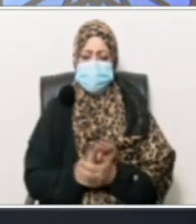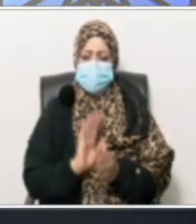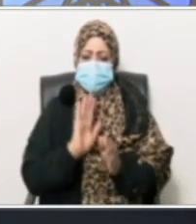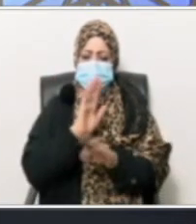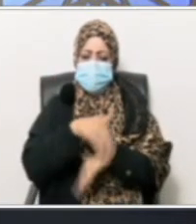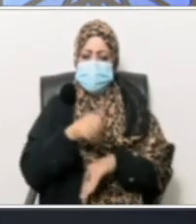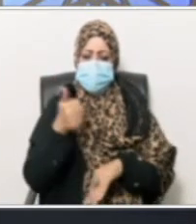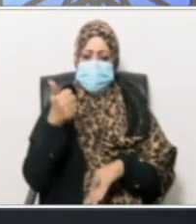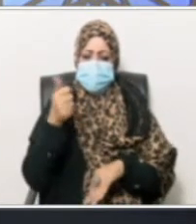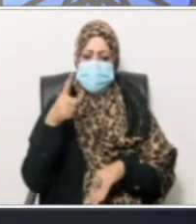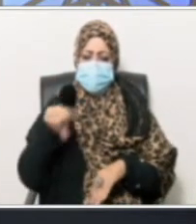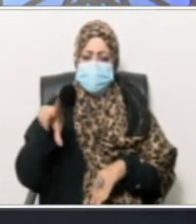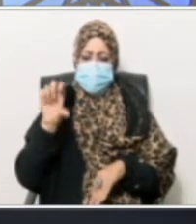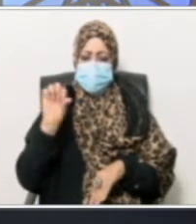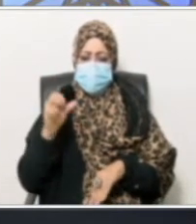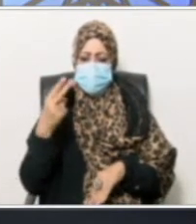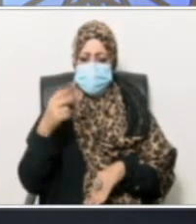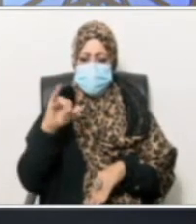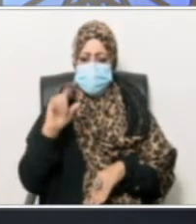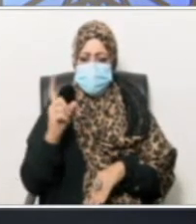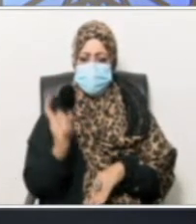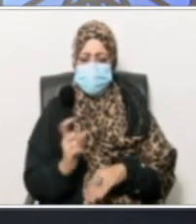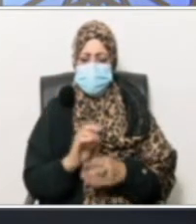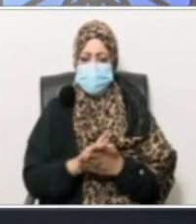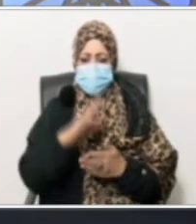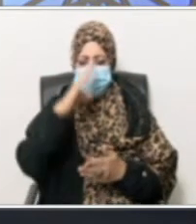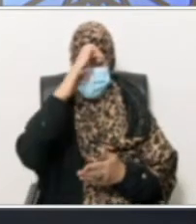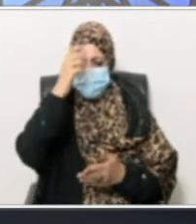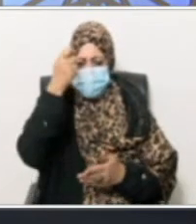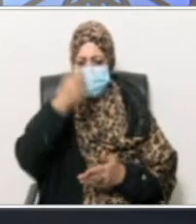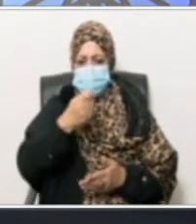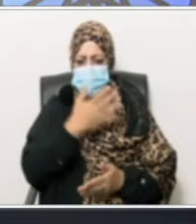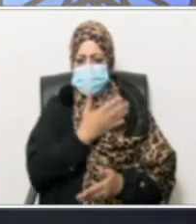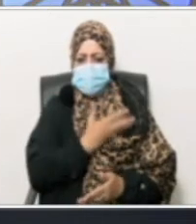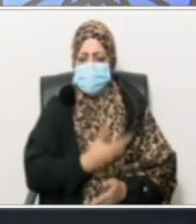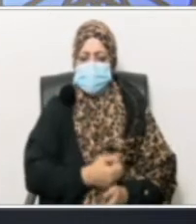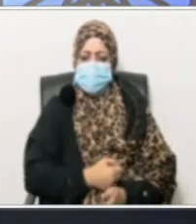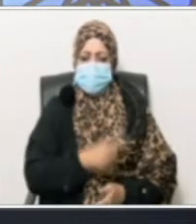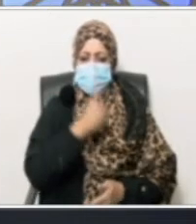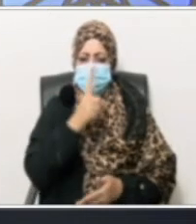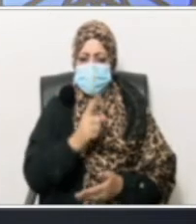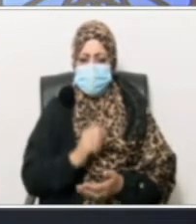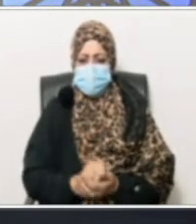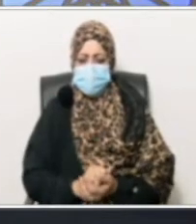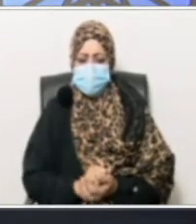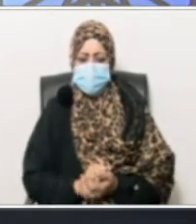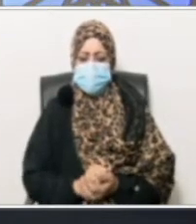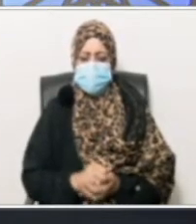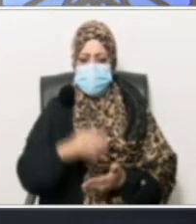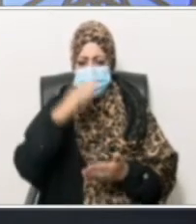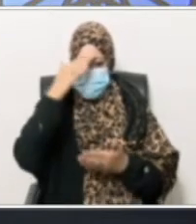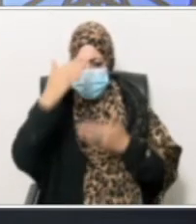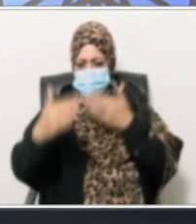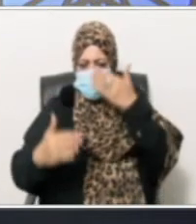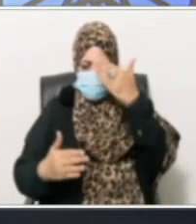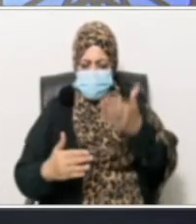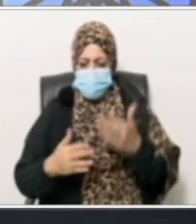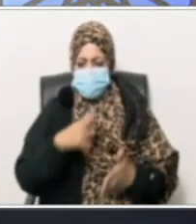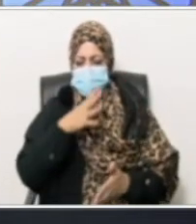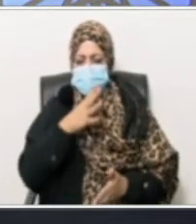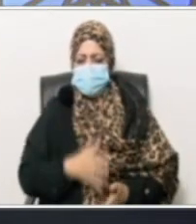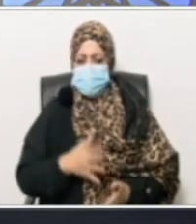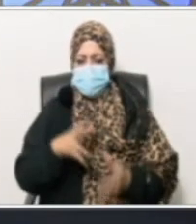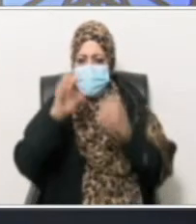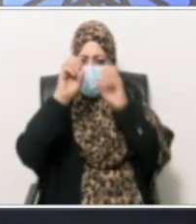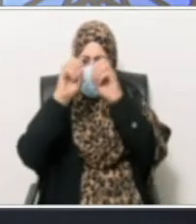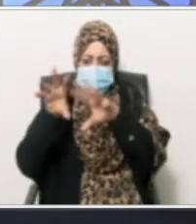السلام عليكم. وعليكم السلام ورحمه الله. حياك الله شيخ عبد الفتاح بارك الله فيك وطال الله في عمرك وطال الله بعلمك. الله يحفظكم